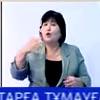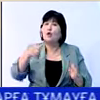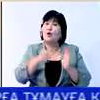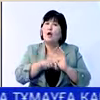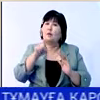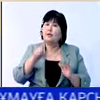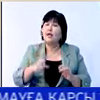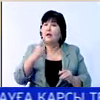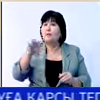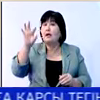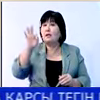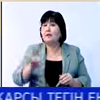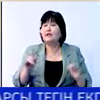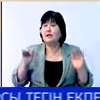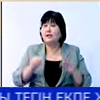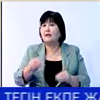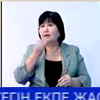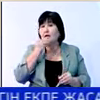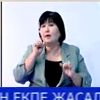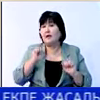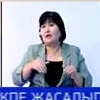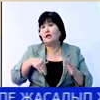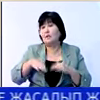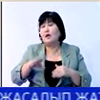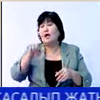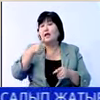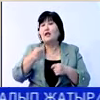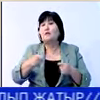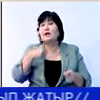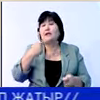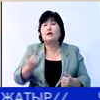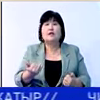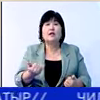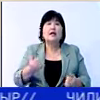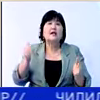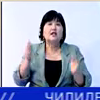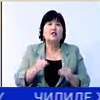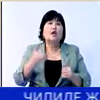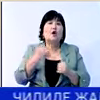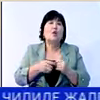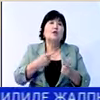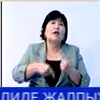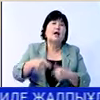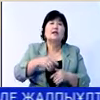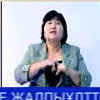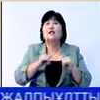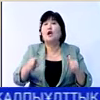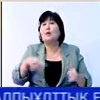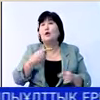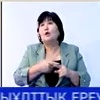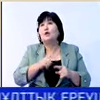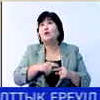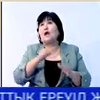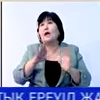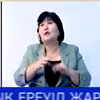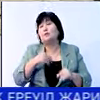былай бір мезетте тамақтанып кете береді. Елбасымыз айтып кетті, осы кіші және орта кәсіпкерлікті дамыту деді ғой. Соның